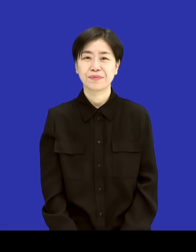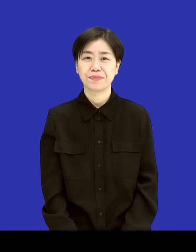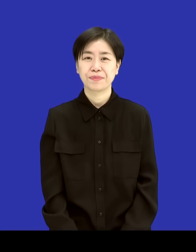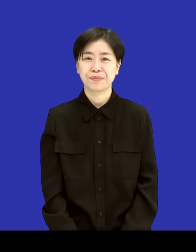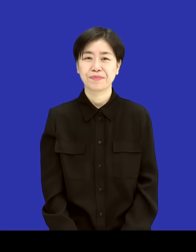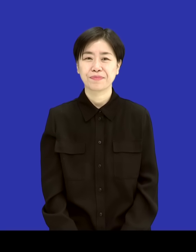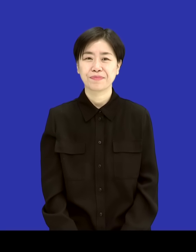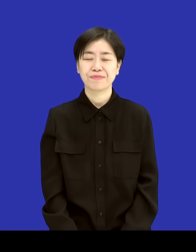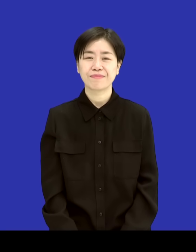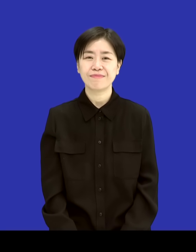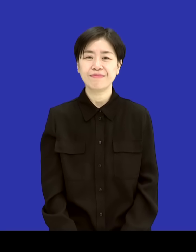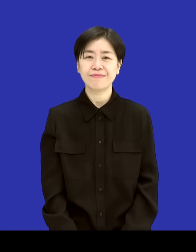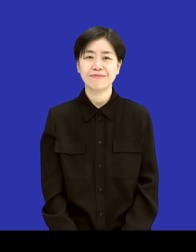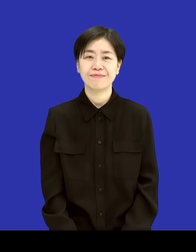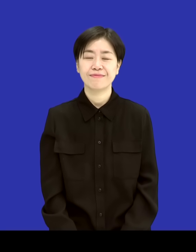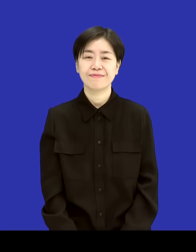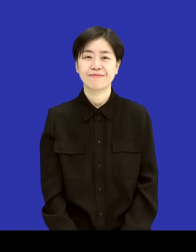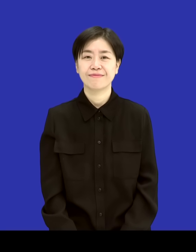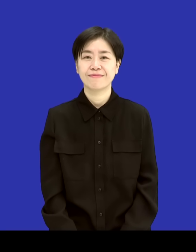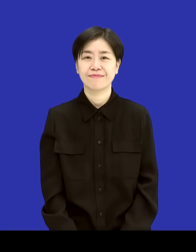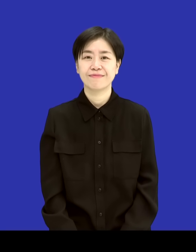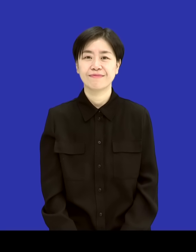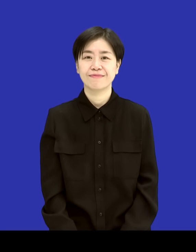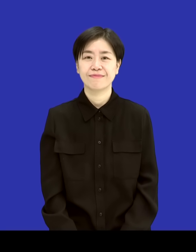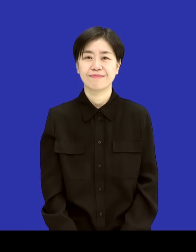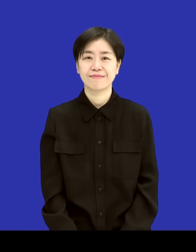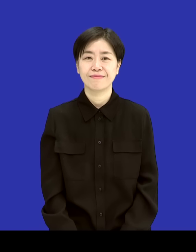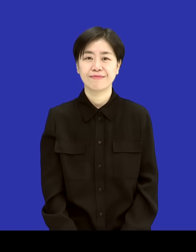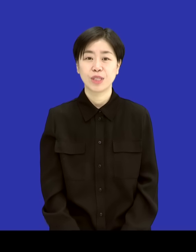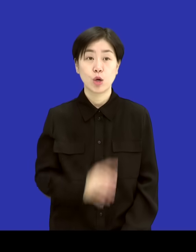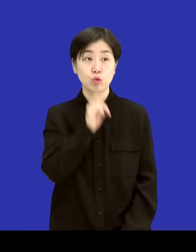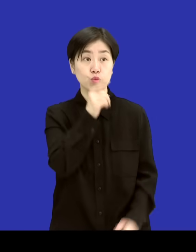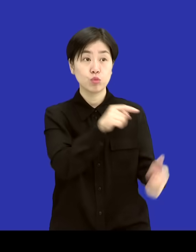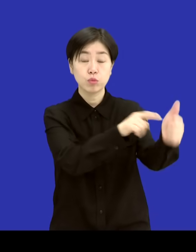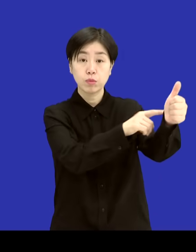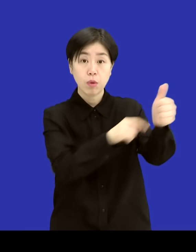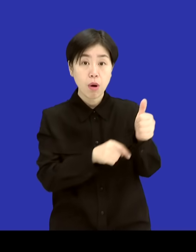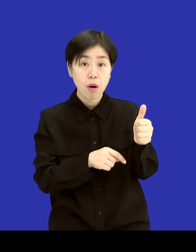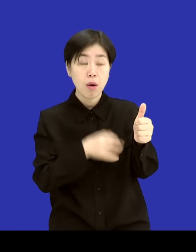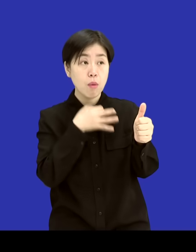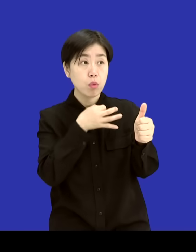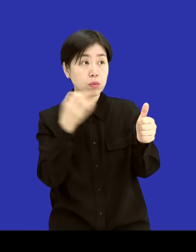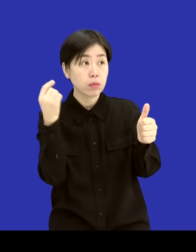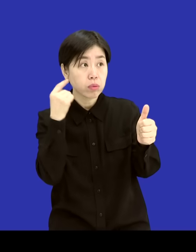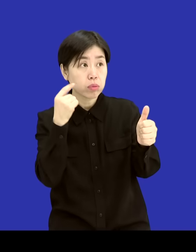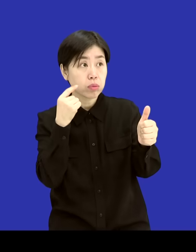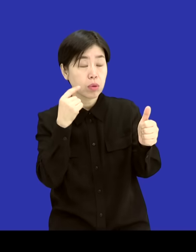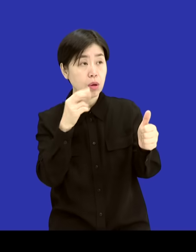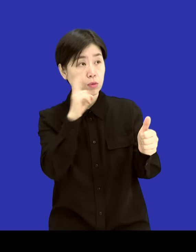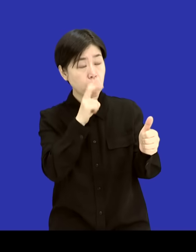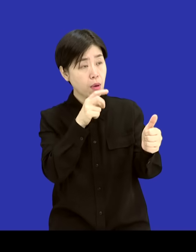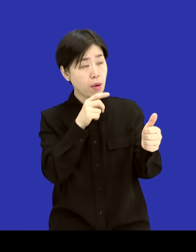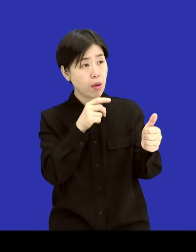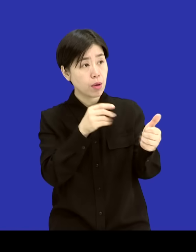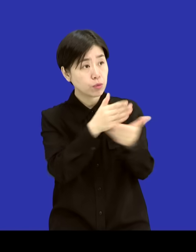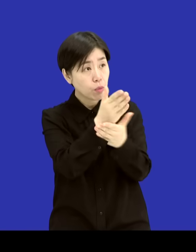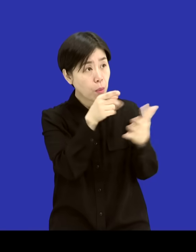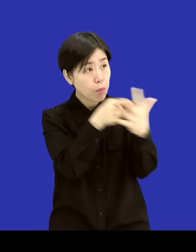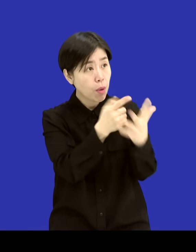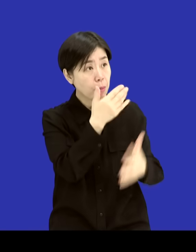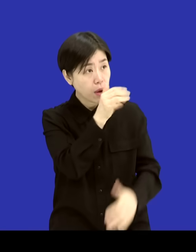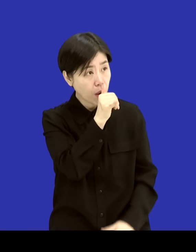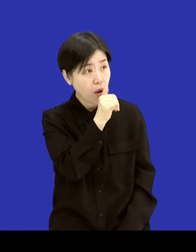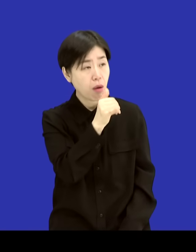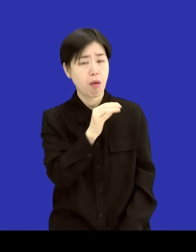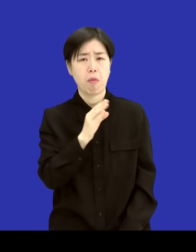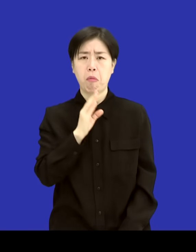또 썸씽이 돼? 뭐 이렇게 하면 뭐 어떻게 했길래 이 소리를 듣고 성악해요? 해요! 알려줘. 그러니까. 이게 어떻게 되냐고. 사실 저희